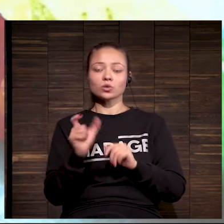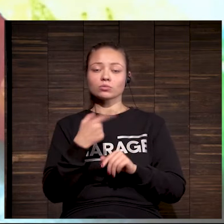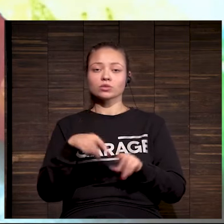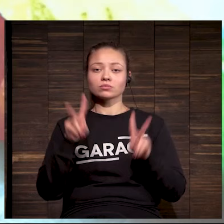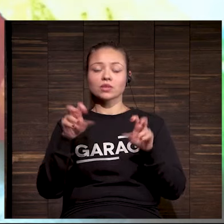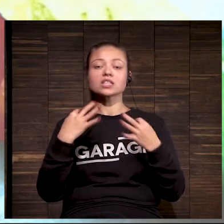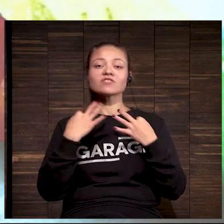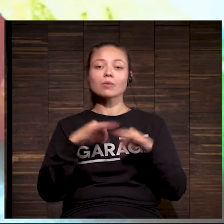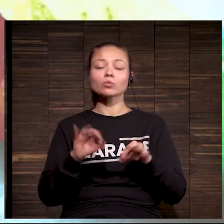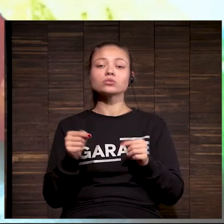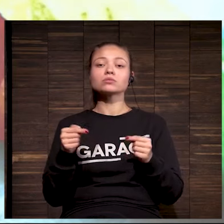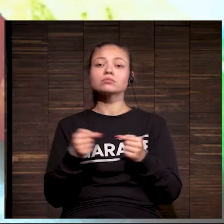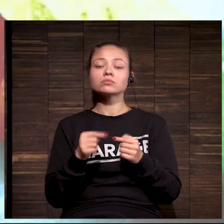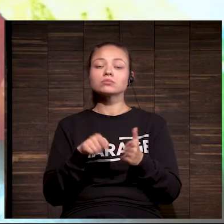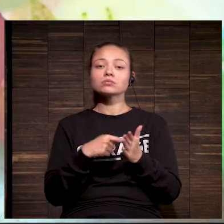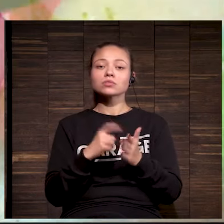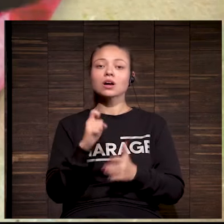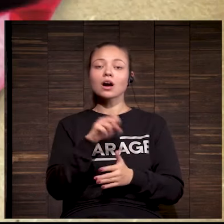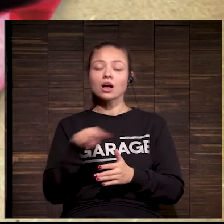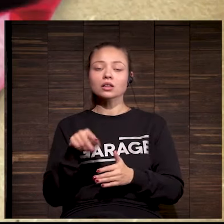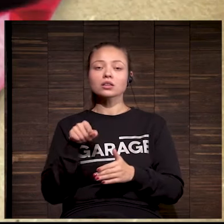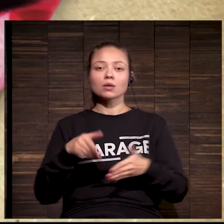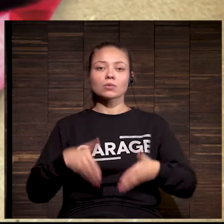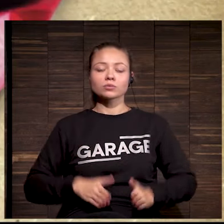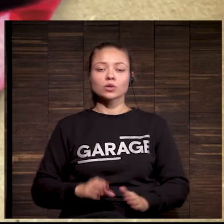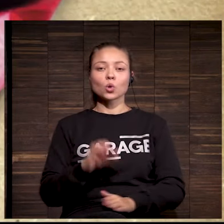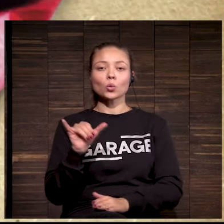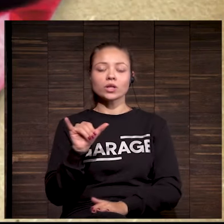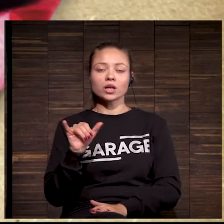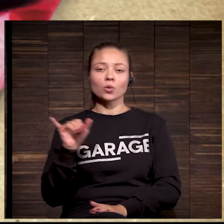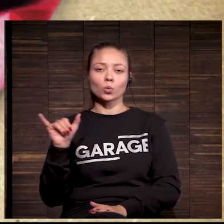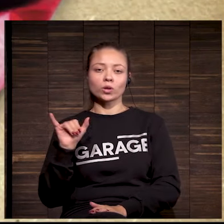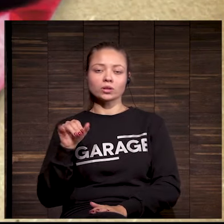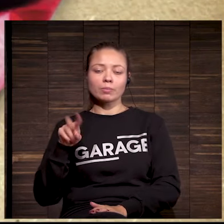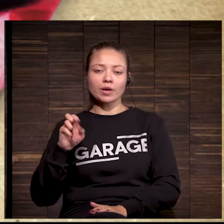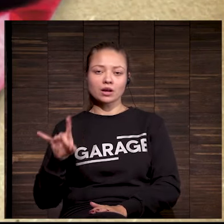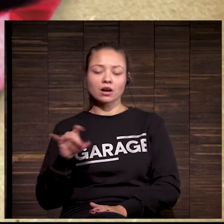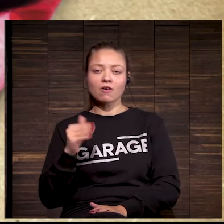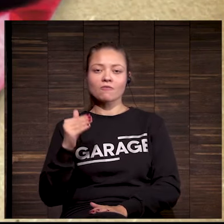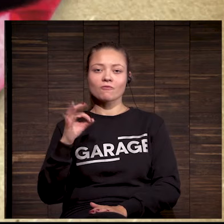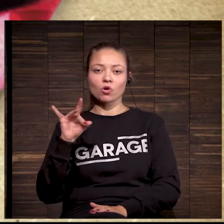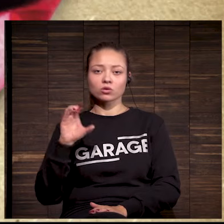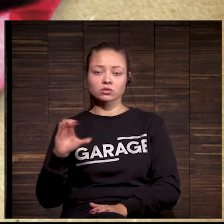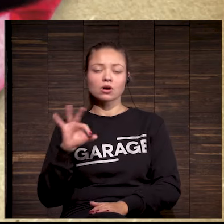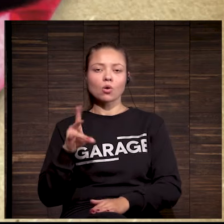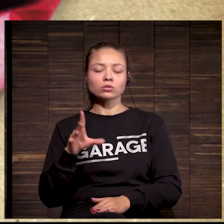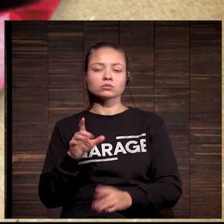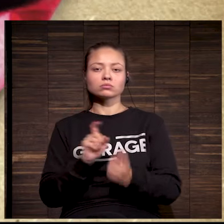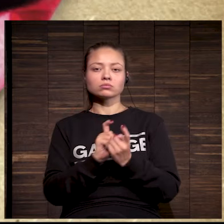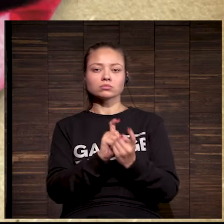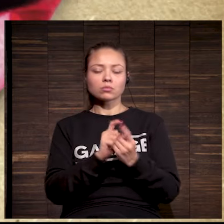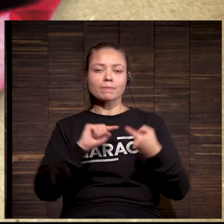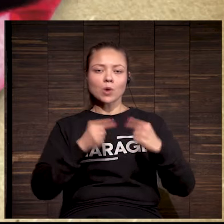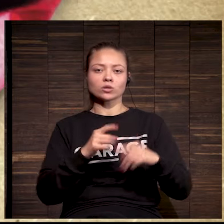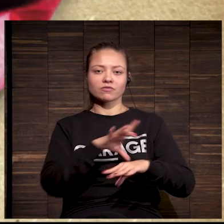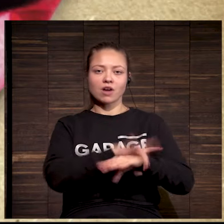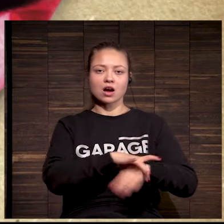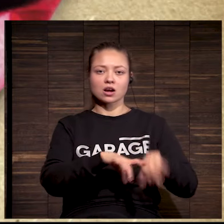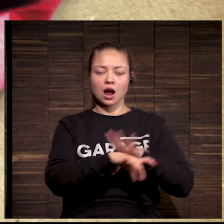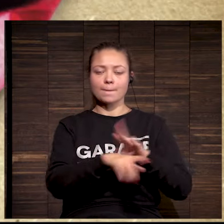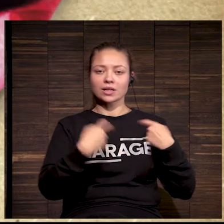halo родился уильям уилберфорс это человек который боролся против работорговли в первую очередь